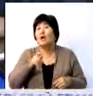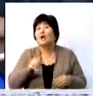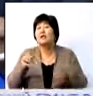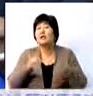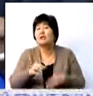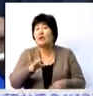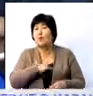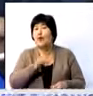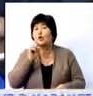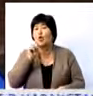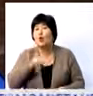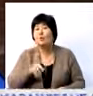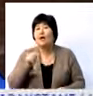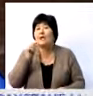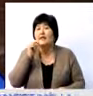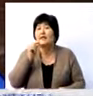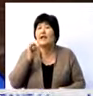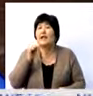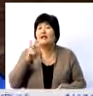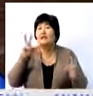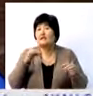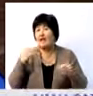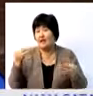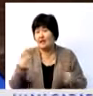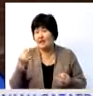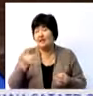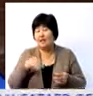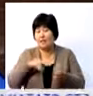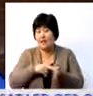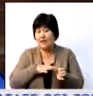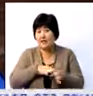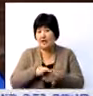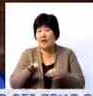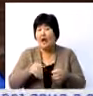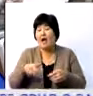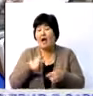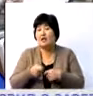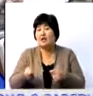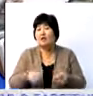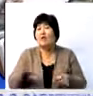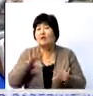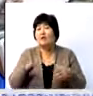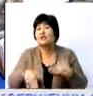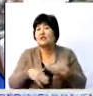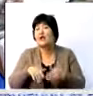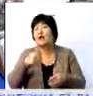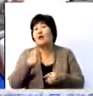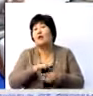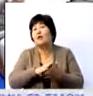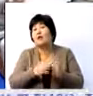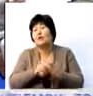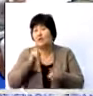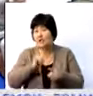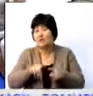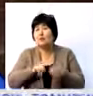компания с богатым опытом «Хидроэнерджи» выразила интерес к реализации проекта. Аким области пообещал всяческое содействие. Главное условие –